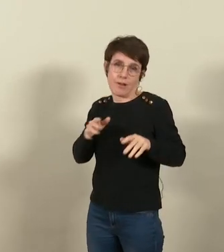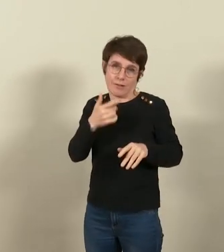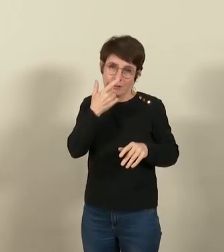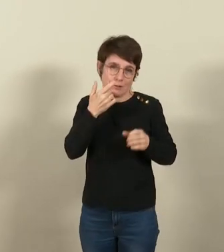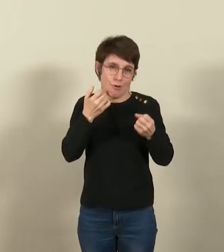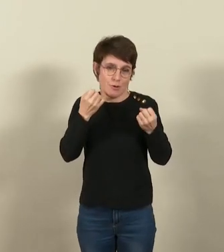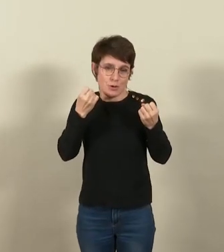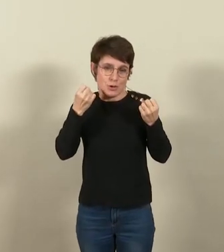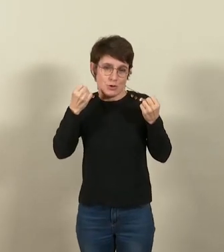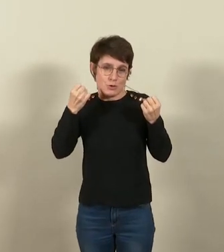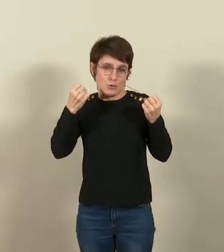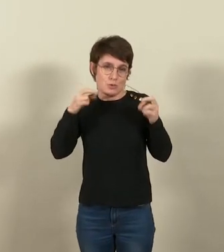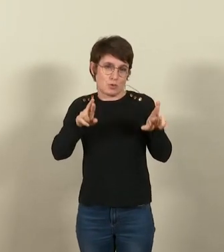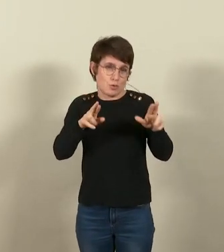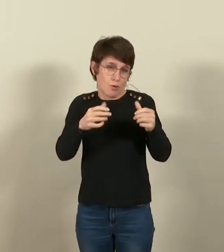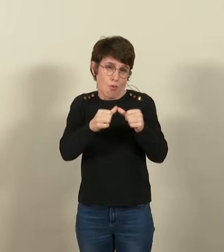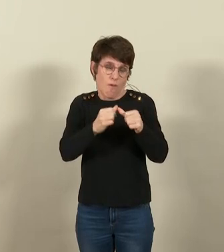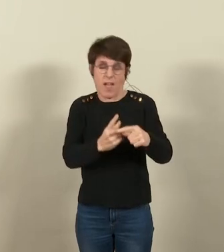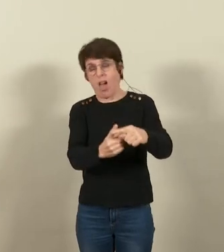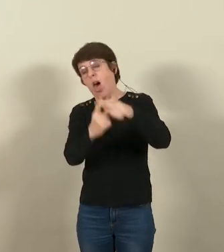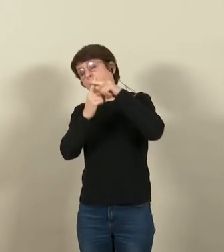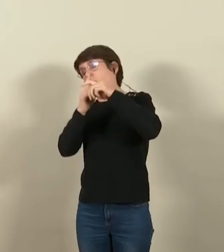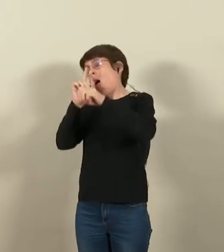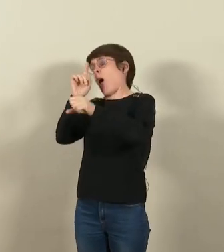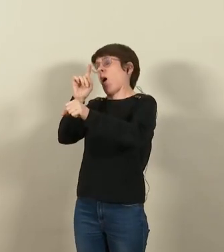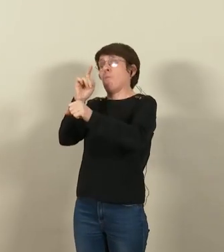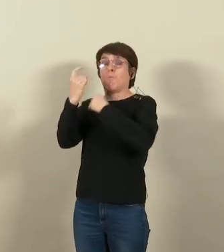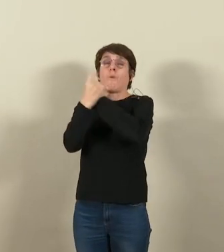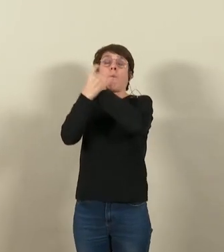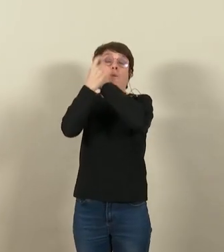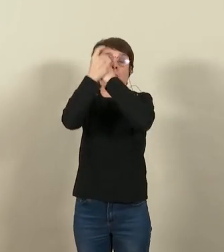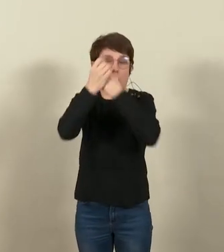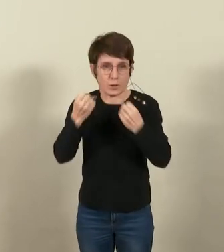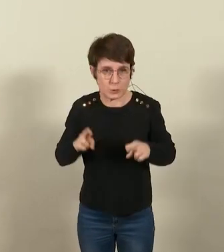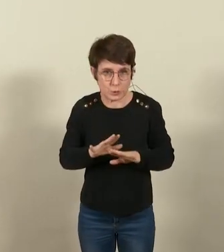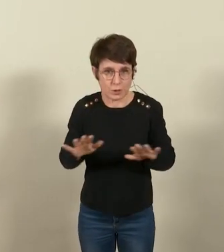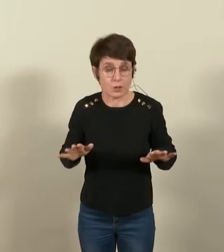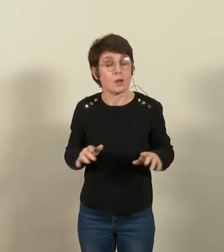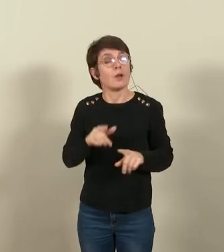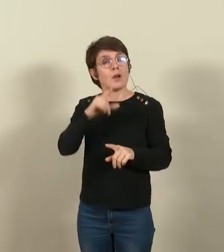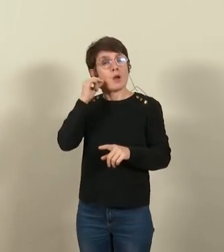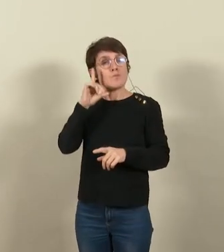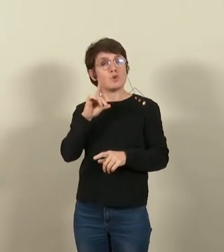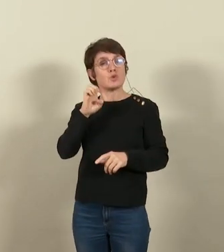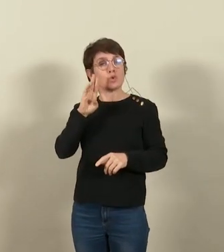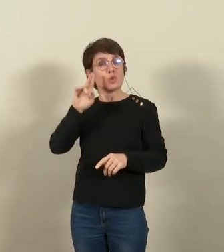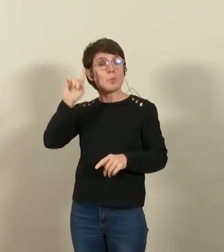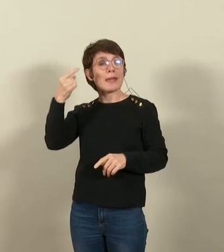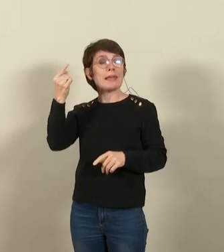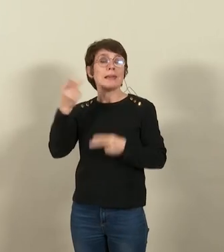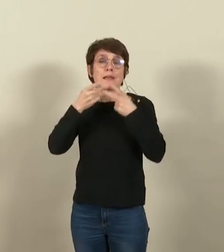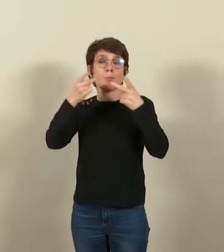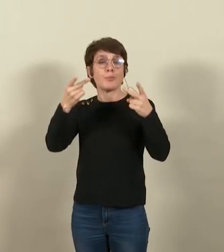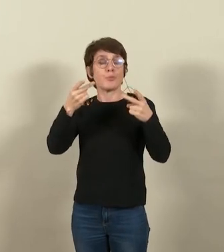qu'il soit jeté au au gémonies comme le l'exprime très très bien Régis Debray dans son éloge des frontières il y a un